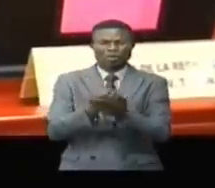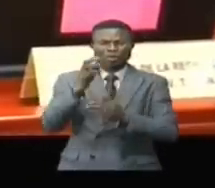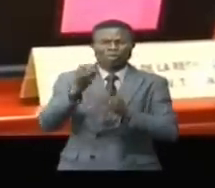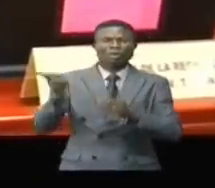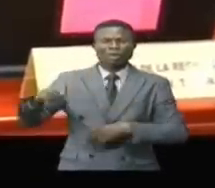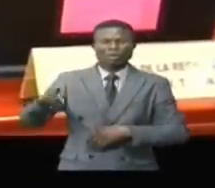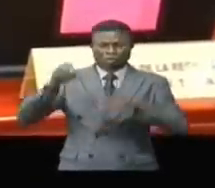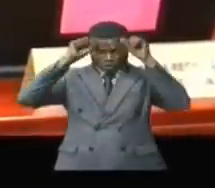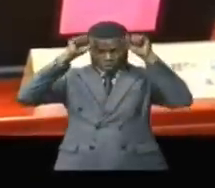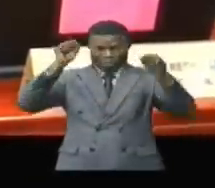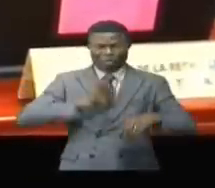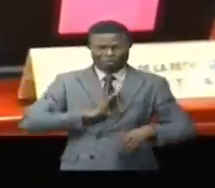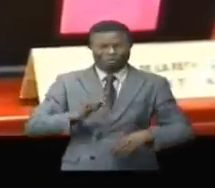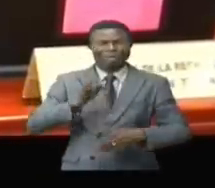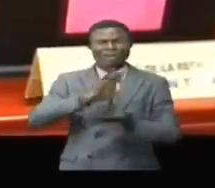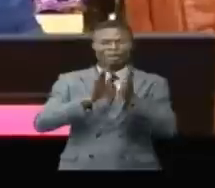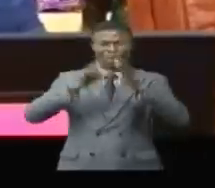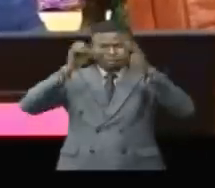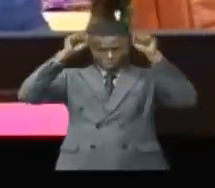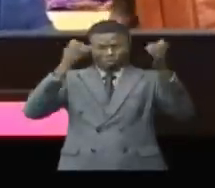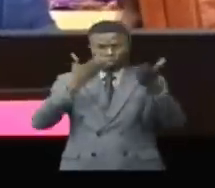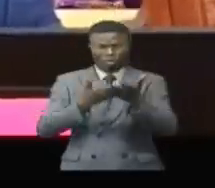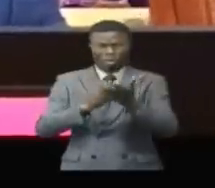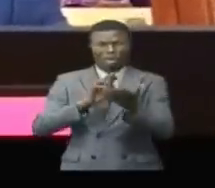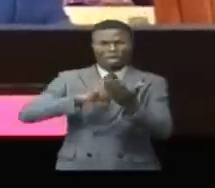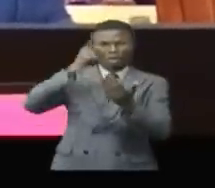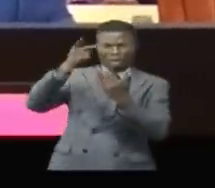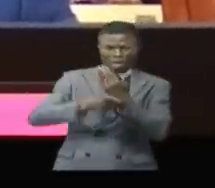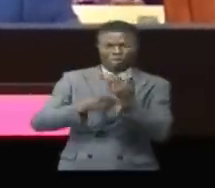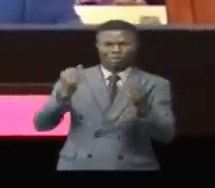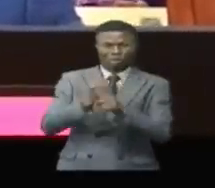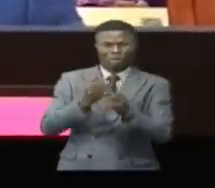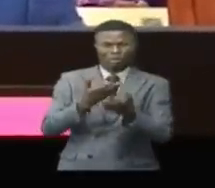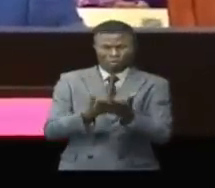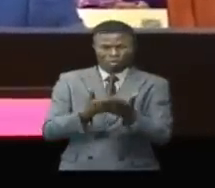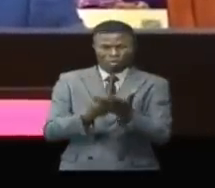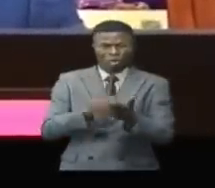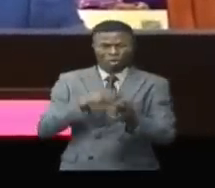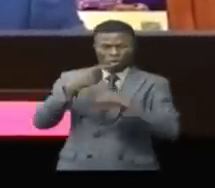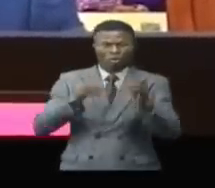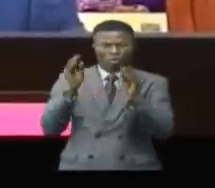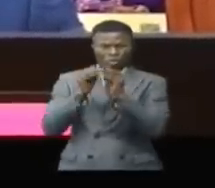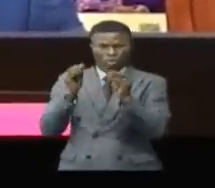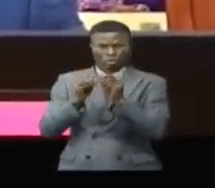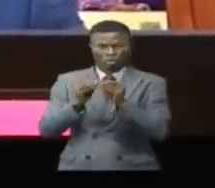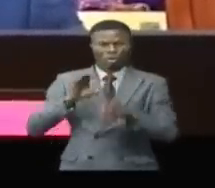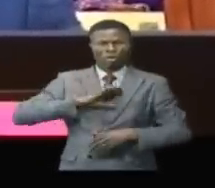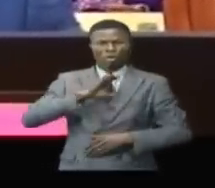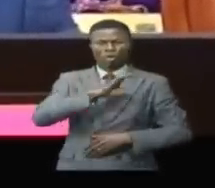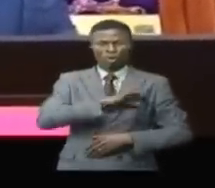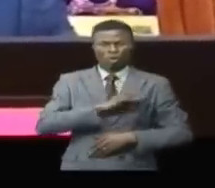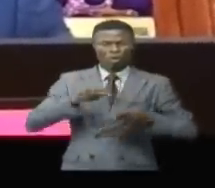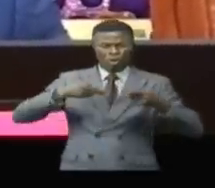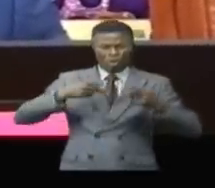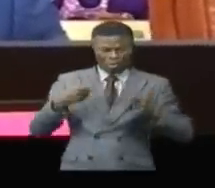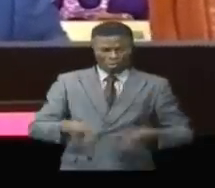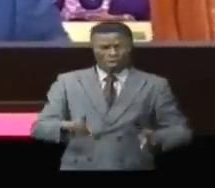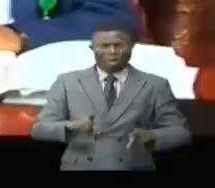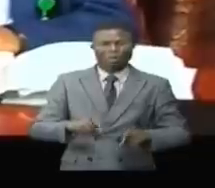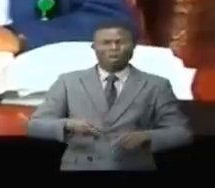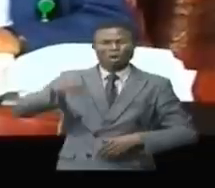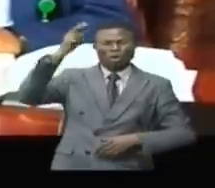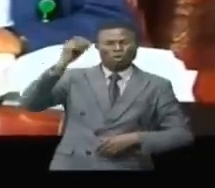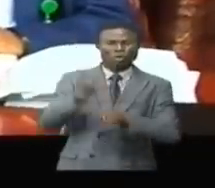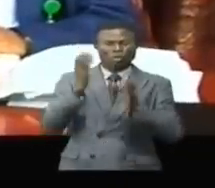de la République, chef de l'État. Le programme de travaux, allant de la réunion du comité permanent de hauts fonctionnaires,